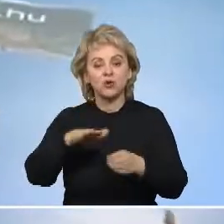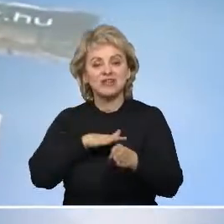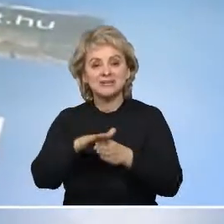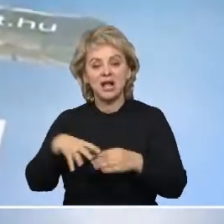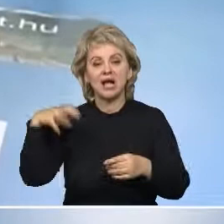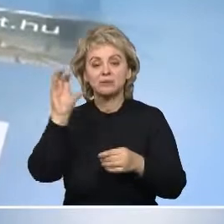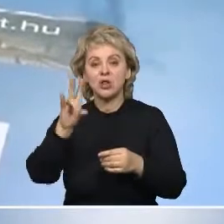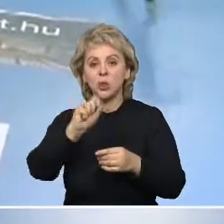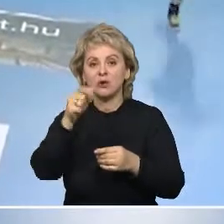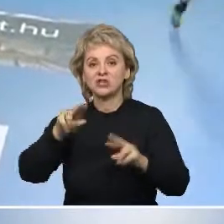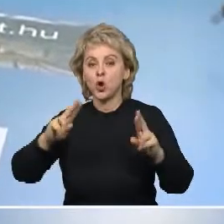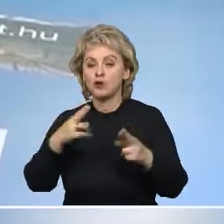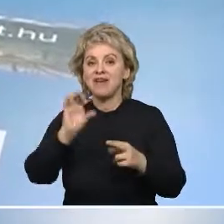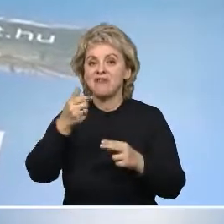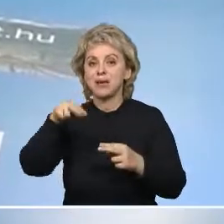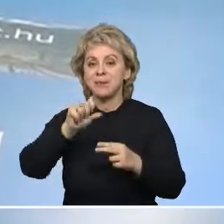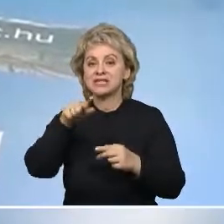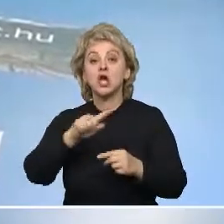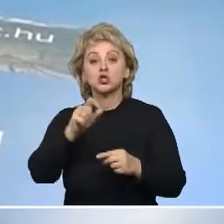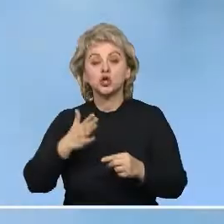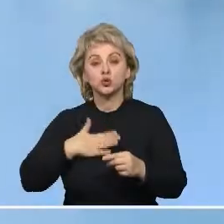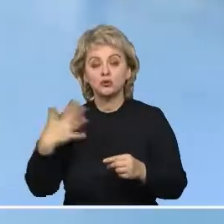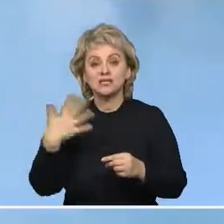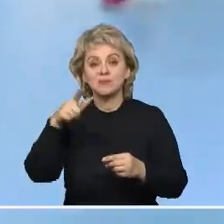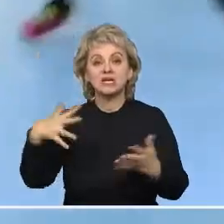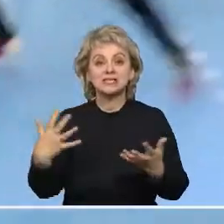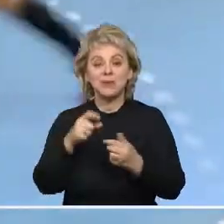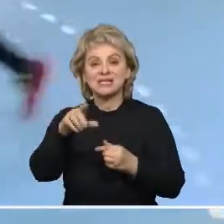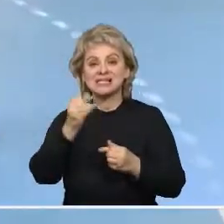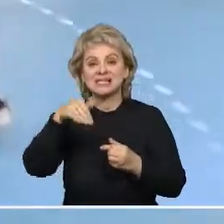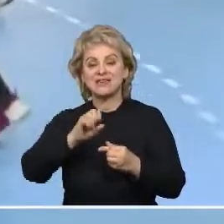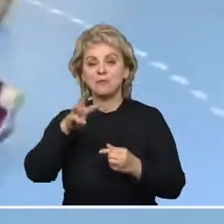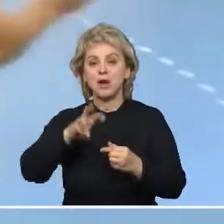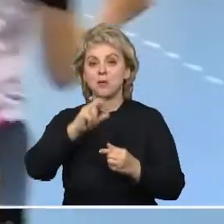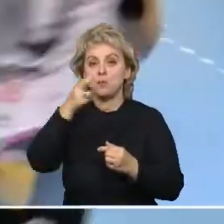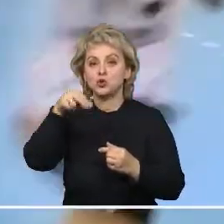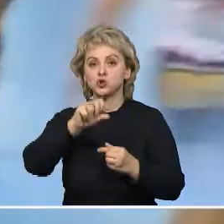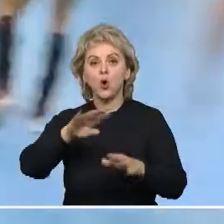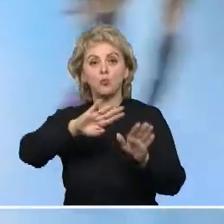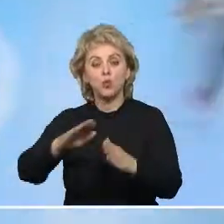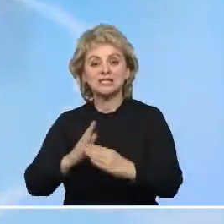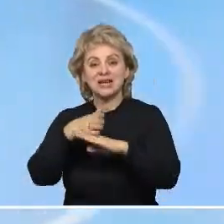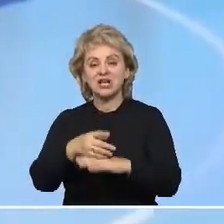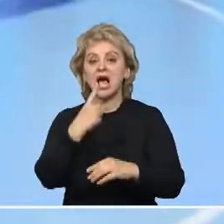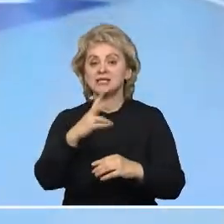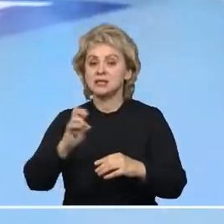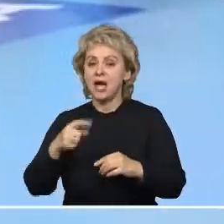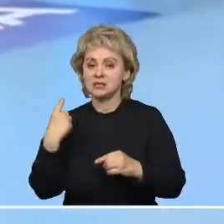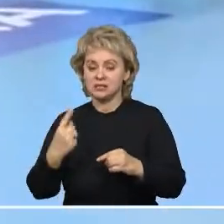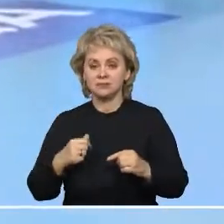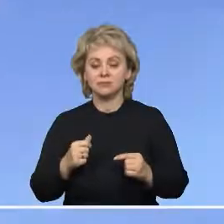исполнении гандболисток норвежского клуба «Вайперс». Зато у нас в пятерке спасений сейф Маисы Писоа после выхода